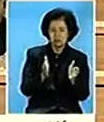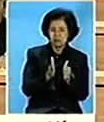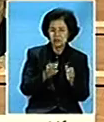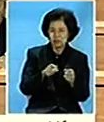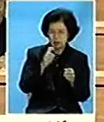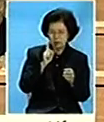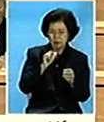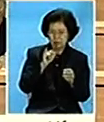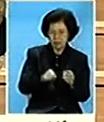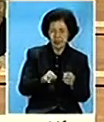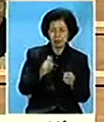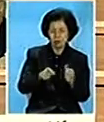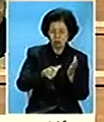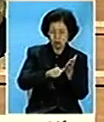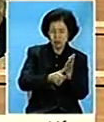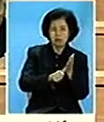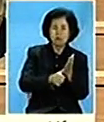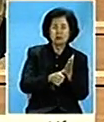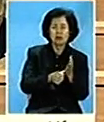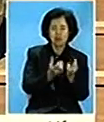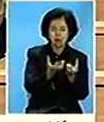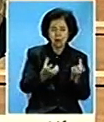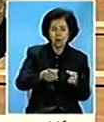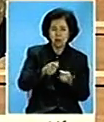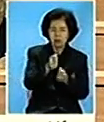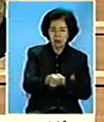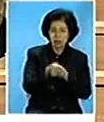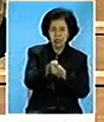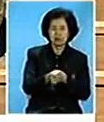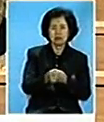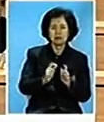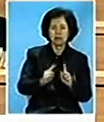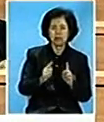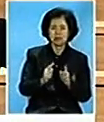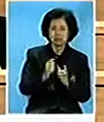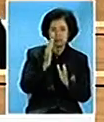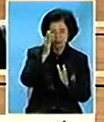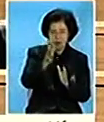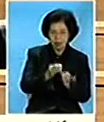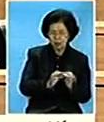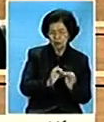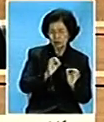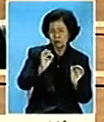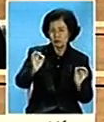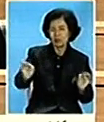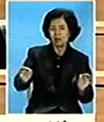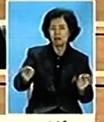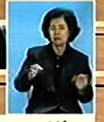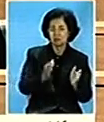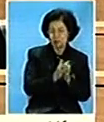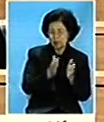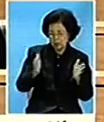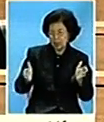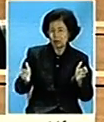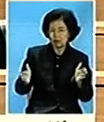ความจำเป็นที่จะต้องมีการจำนำสินค้าการเกษตรอยู่แต่ว่าในระยะยาวแล้วครับท่านประธานครับน่าจะได้มีการปรับโครงสร้